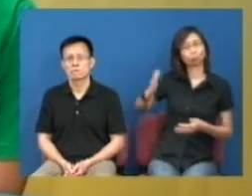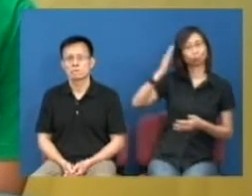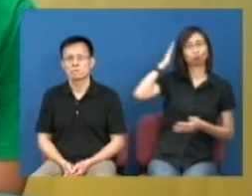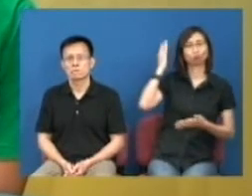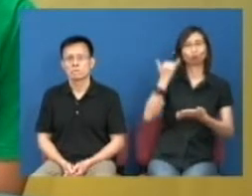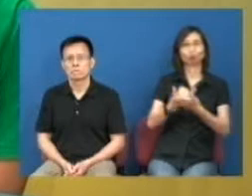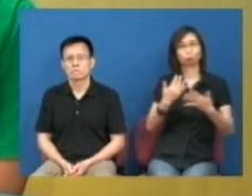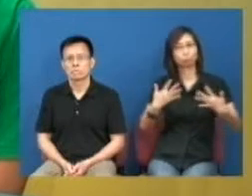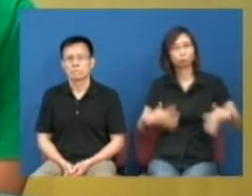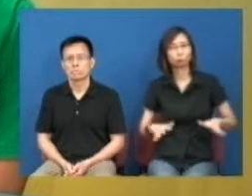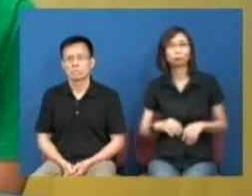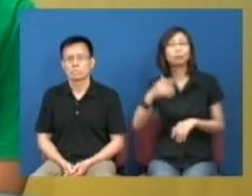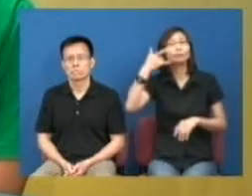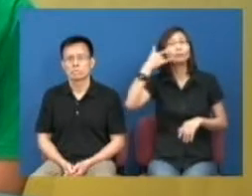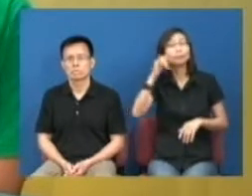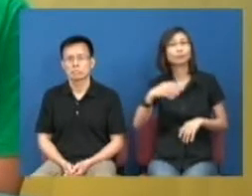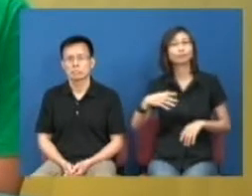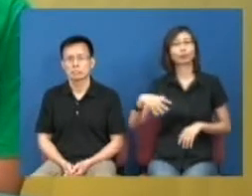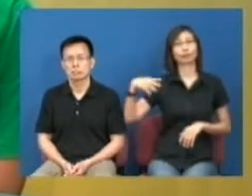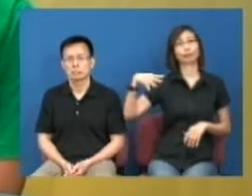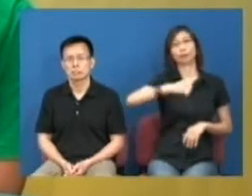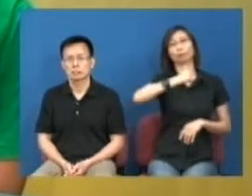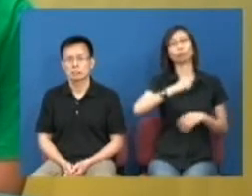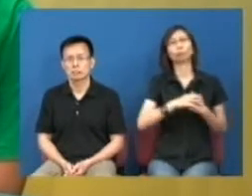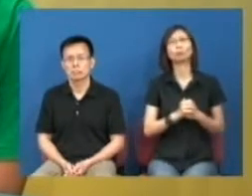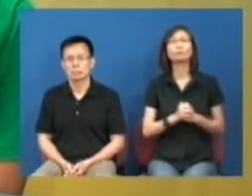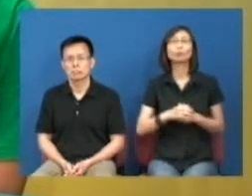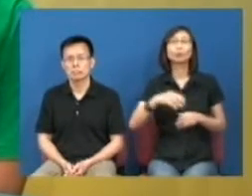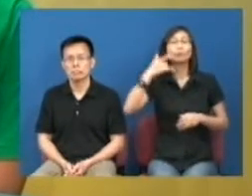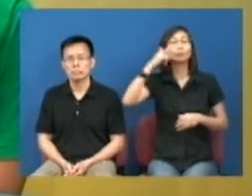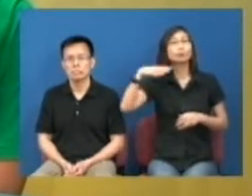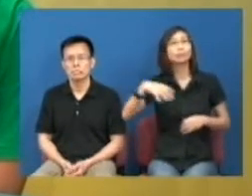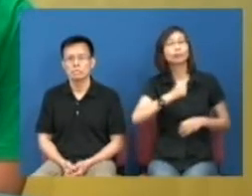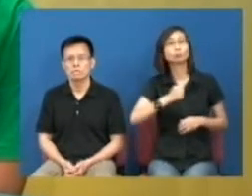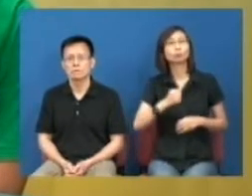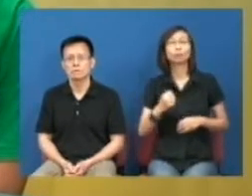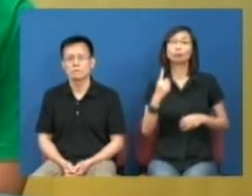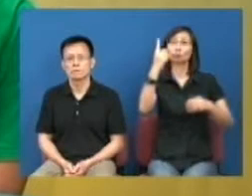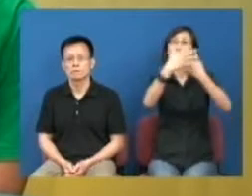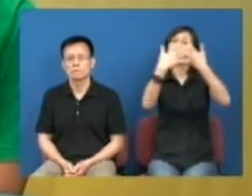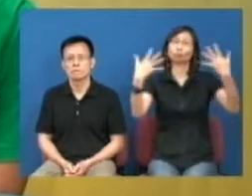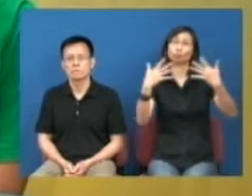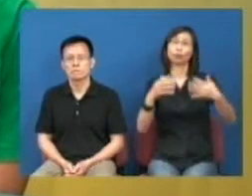晚新領導嘅表現咧，大家喺網絡上面都有好多唔同嘅討論啦。即係